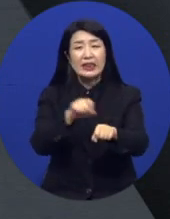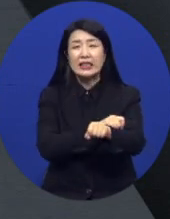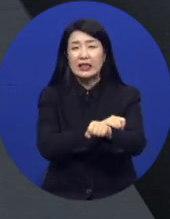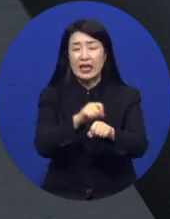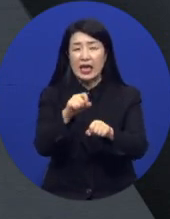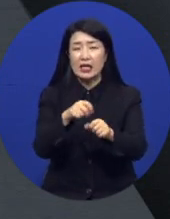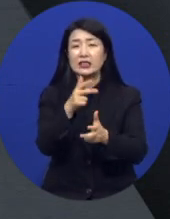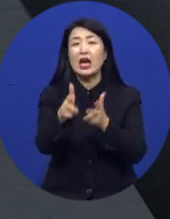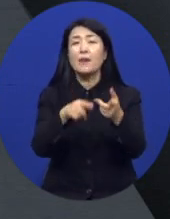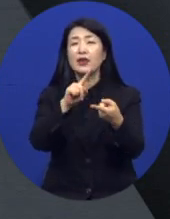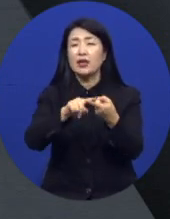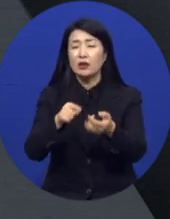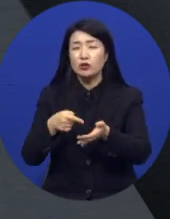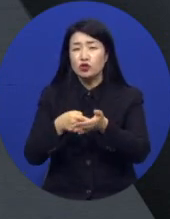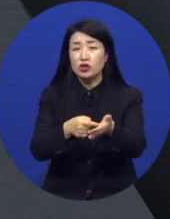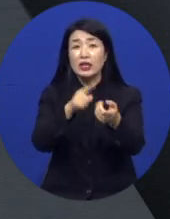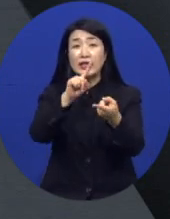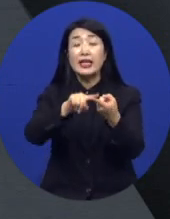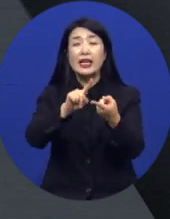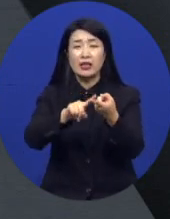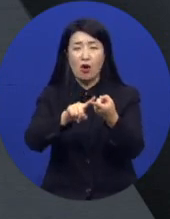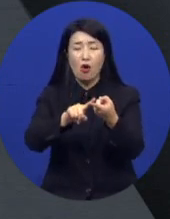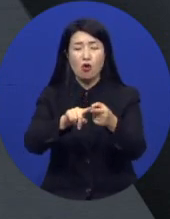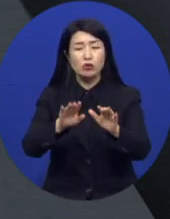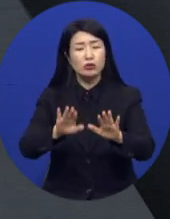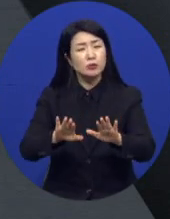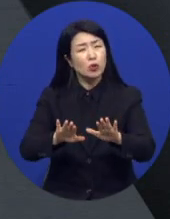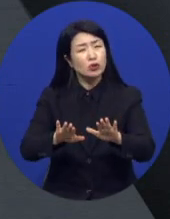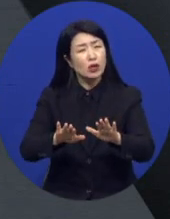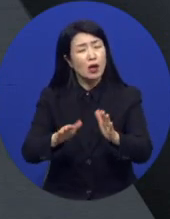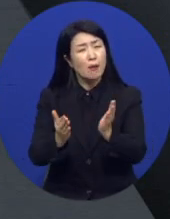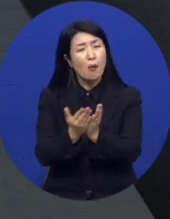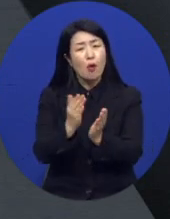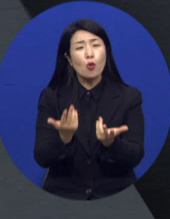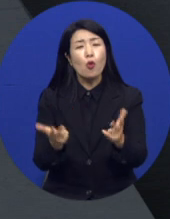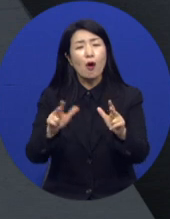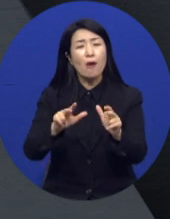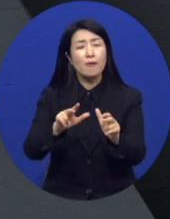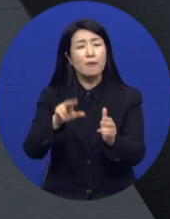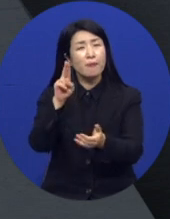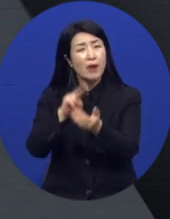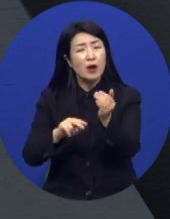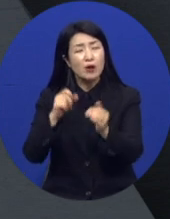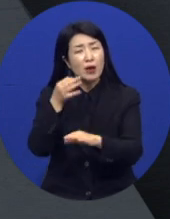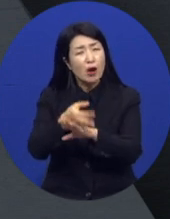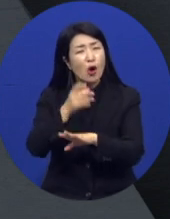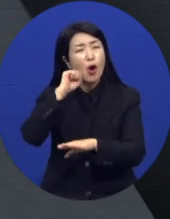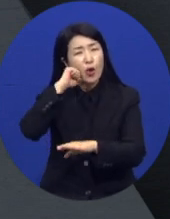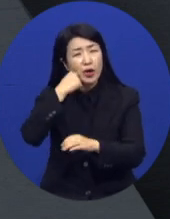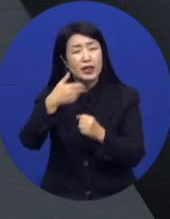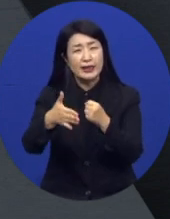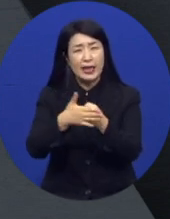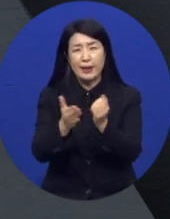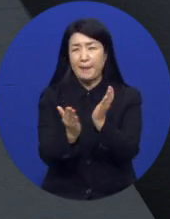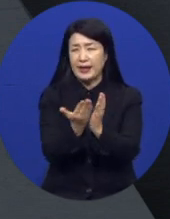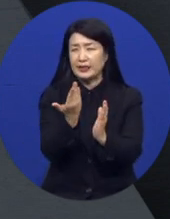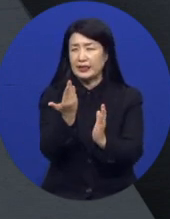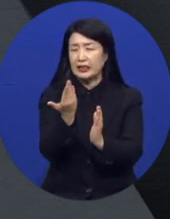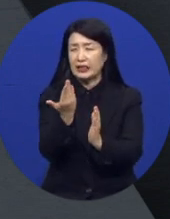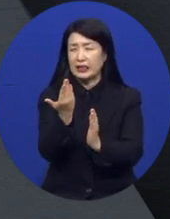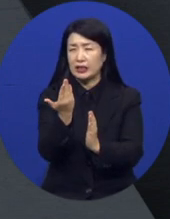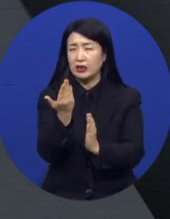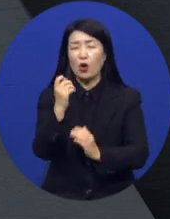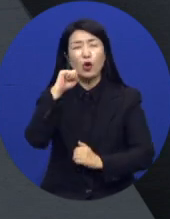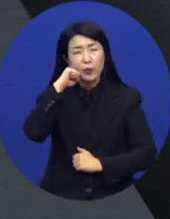결정한 뒤 재추진했다는 논란에 대해서는 현실적으로 공원 매입이 어려워 정책적으로 재추진한 것을 부당하다고 보기